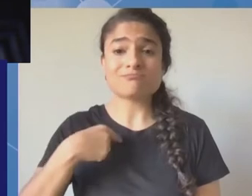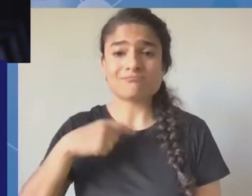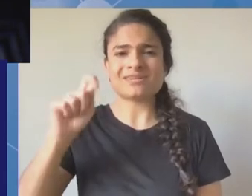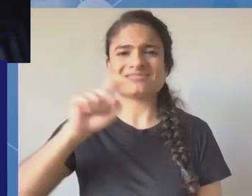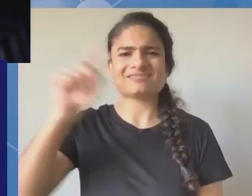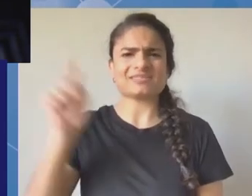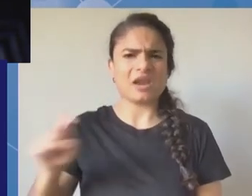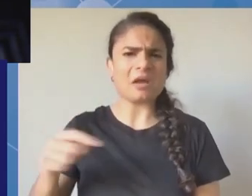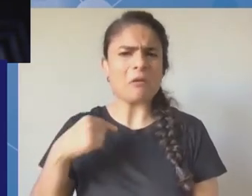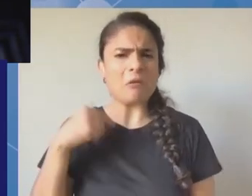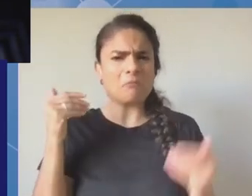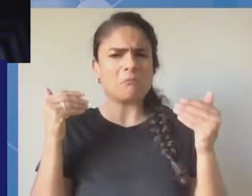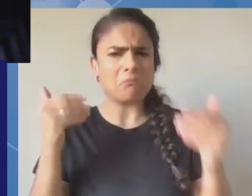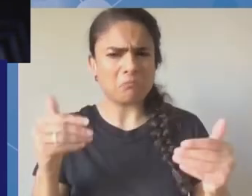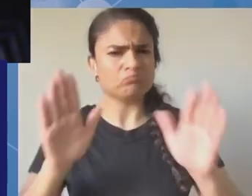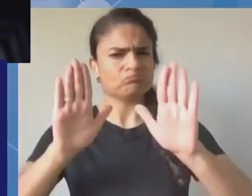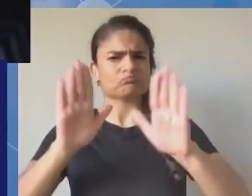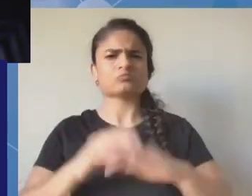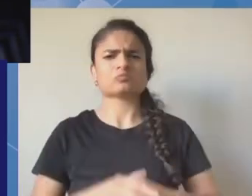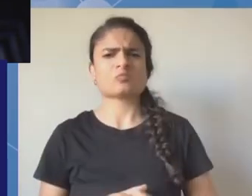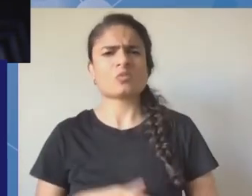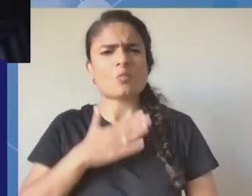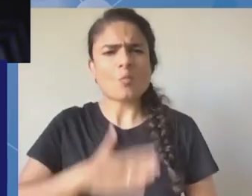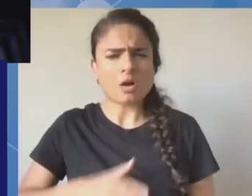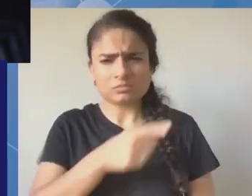家说一点，